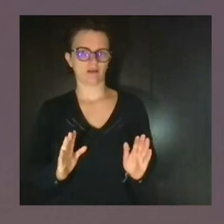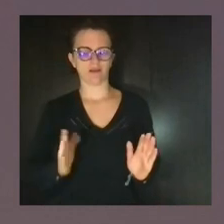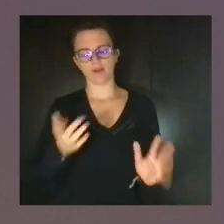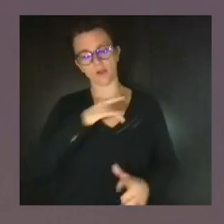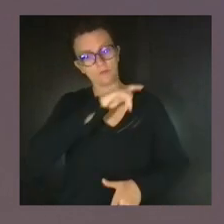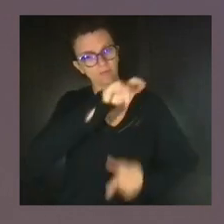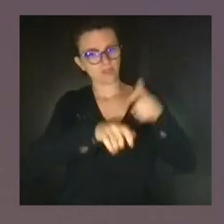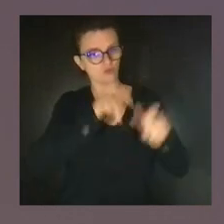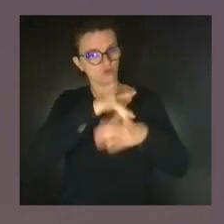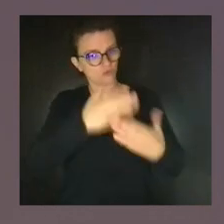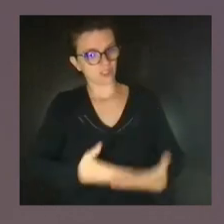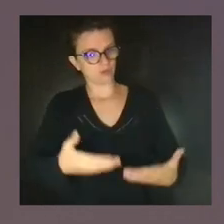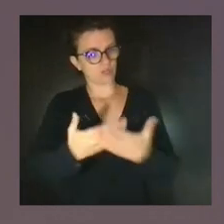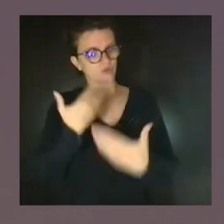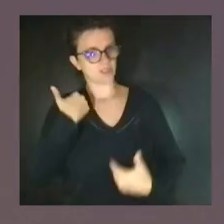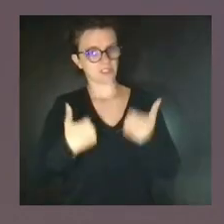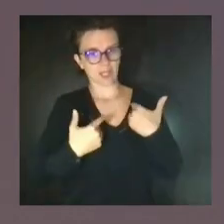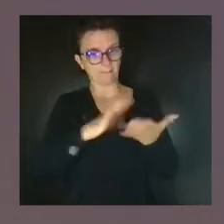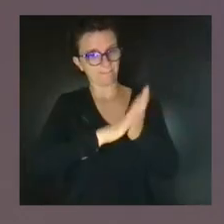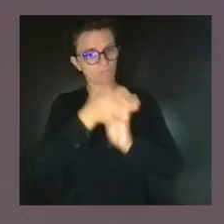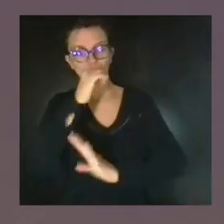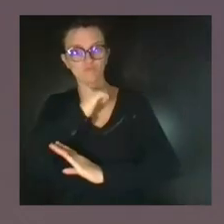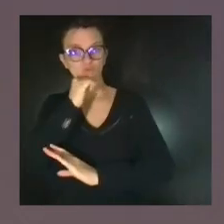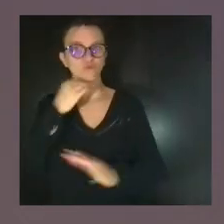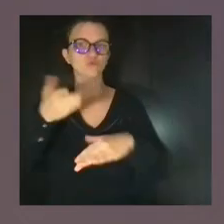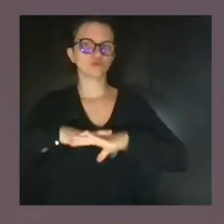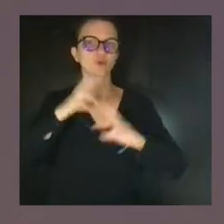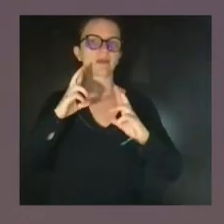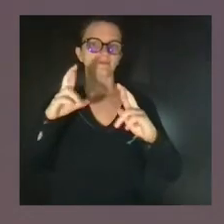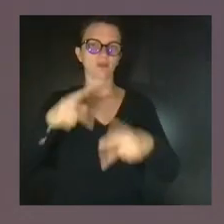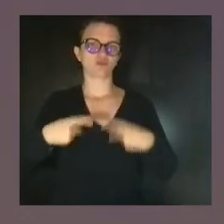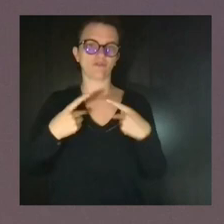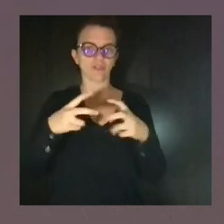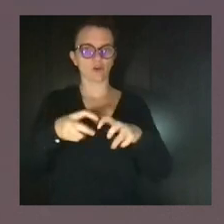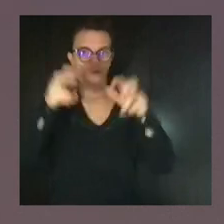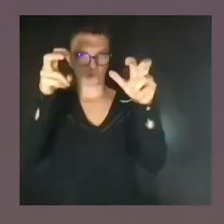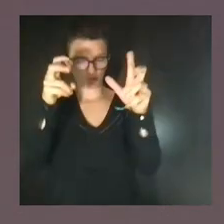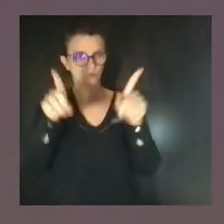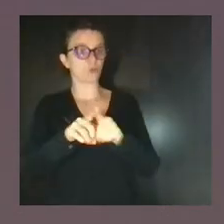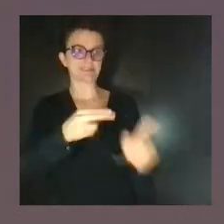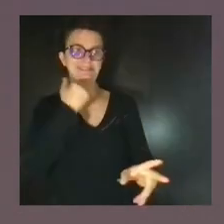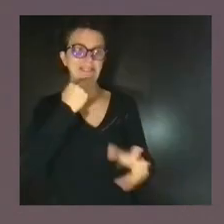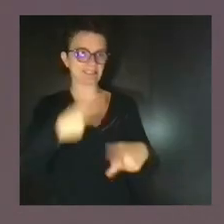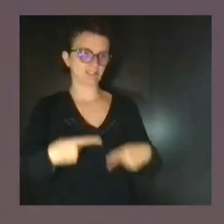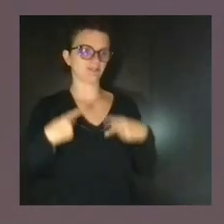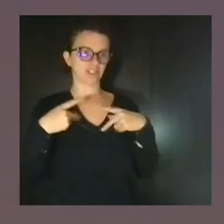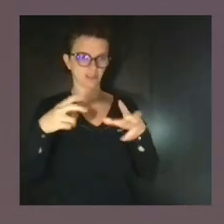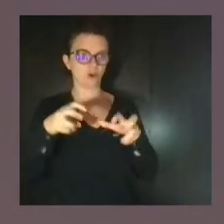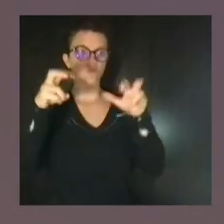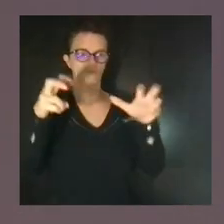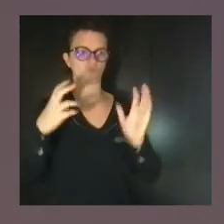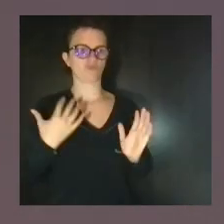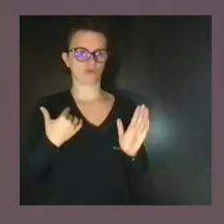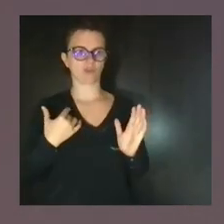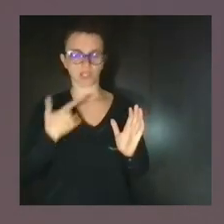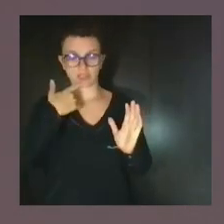vieillit. Et fort heureusement, l'espérance de vie ne fait qu'augmenter. Et la qualité de vie ne fait qu'augmenter également. Et donc, les exigences de